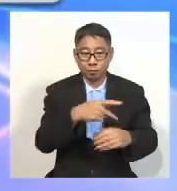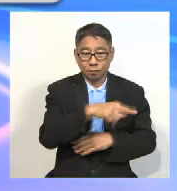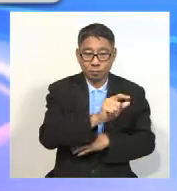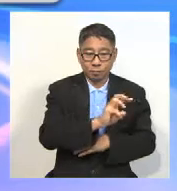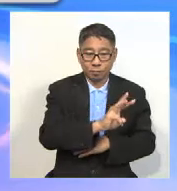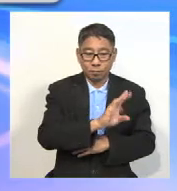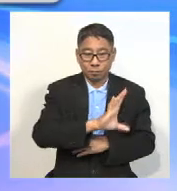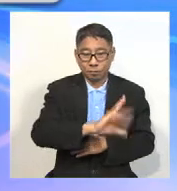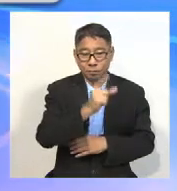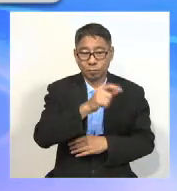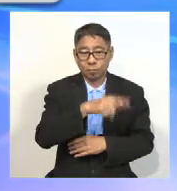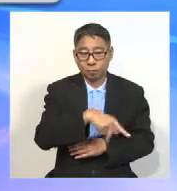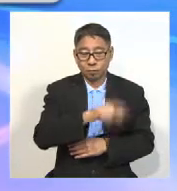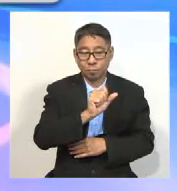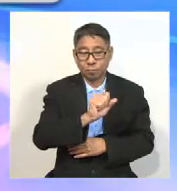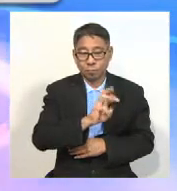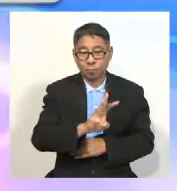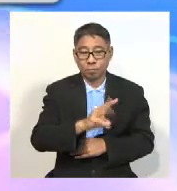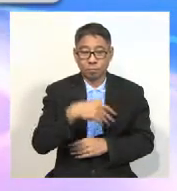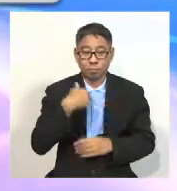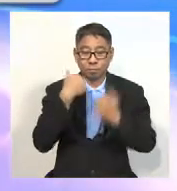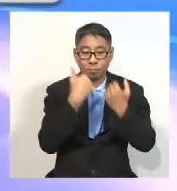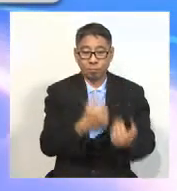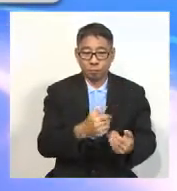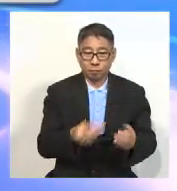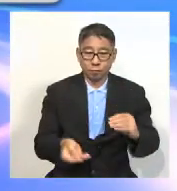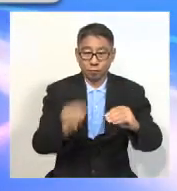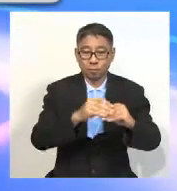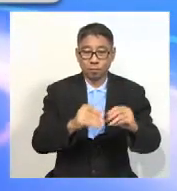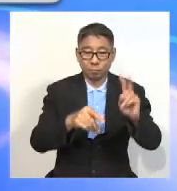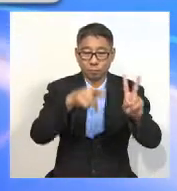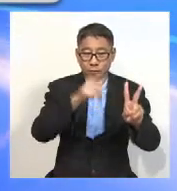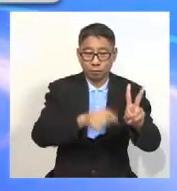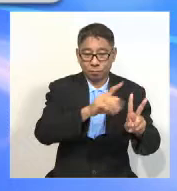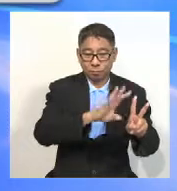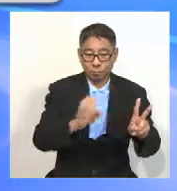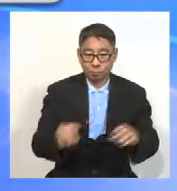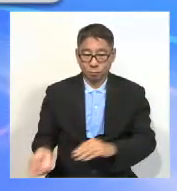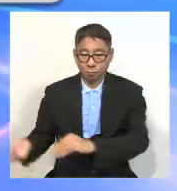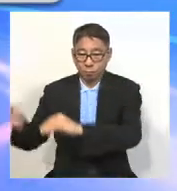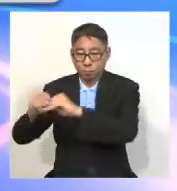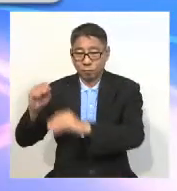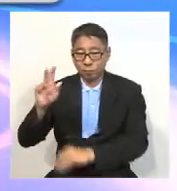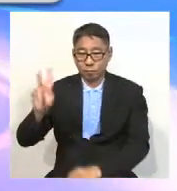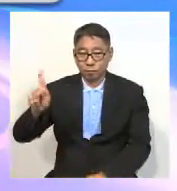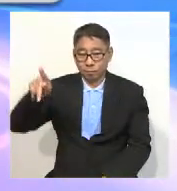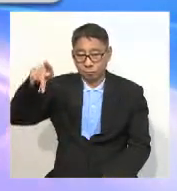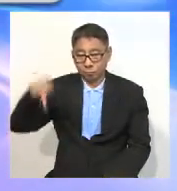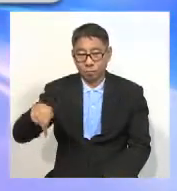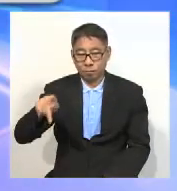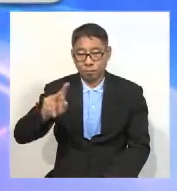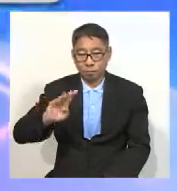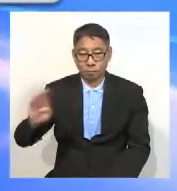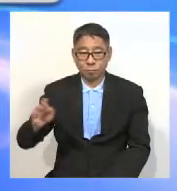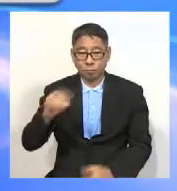วช.ปวส.ปริญญาตรีปรับเพิ่มจาก 2,400 บาทเป็น 3,000 บาทเริ่ม